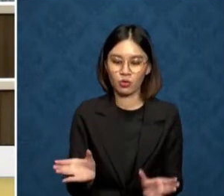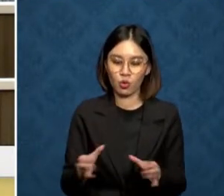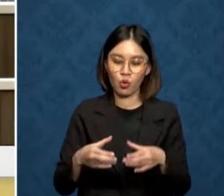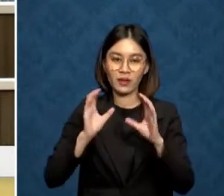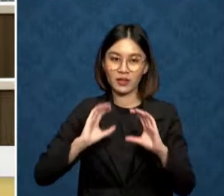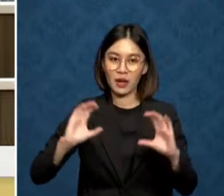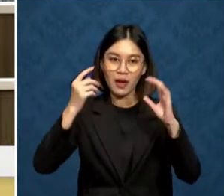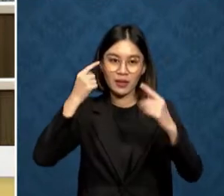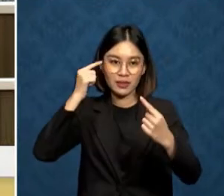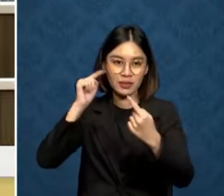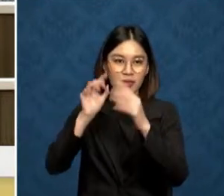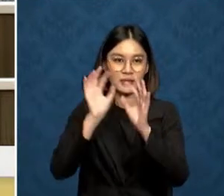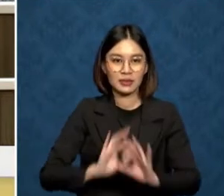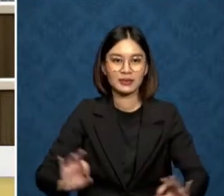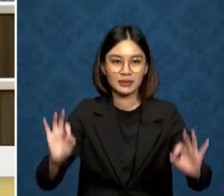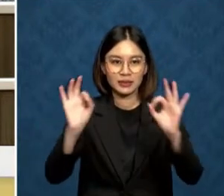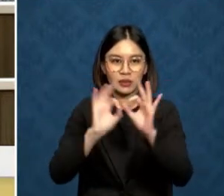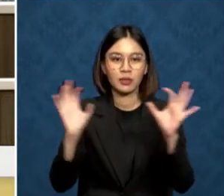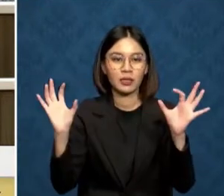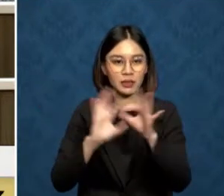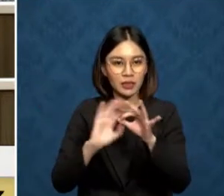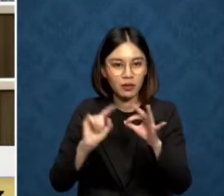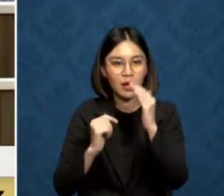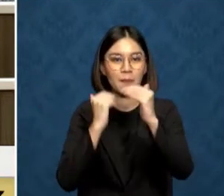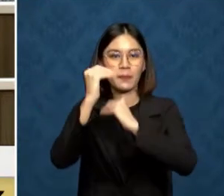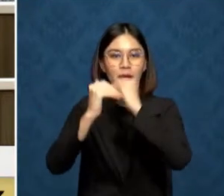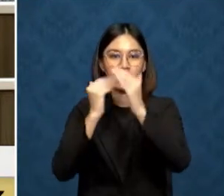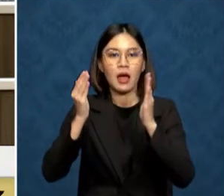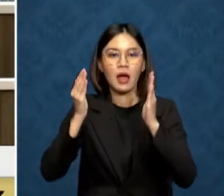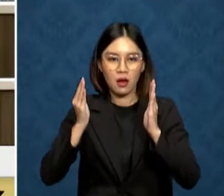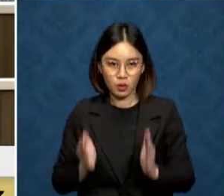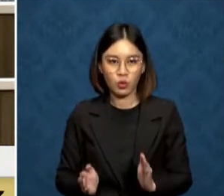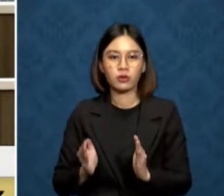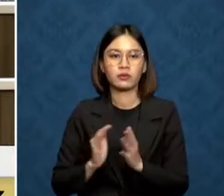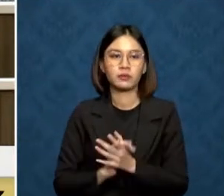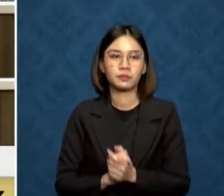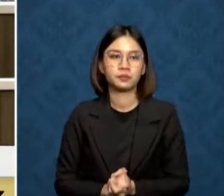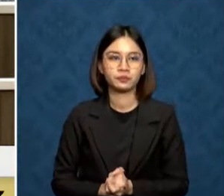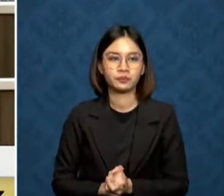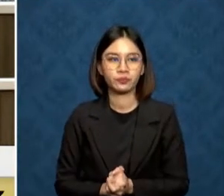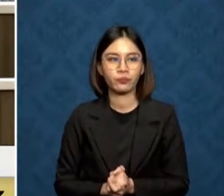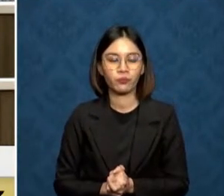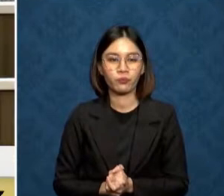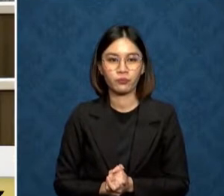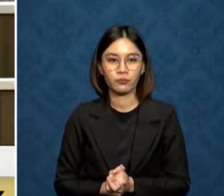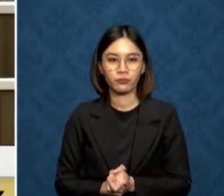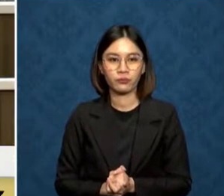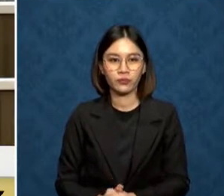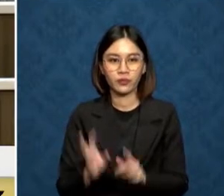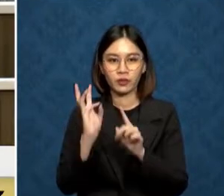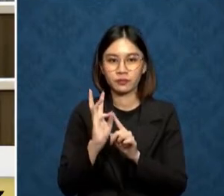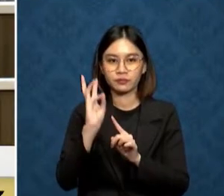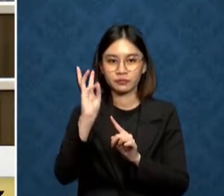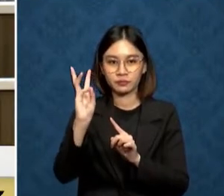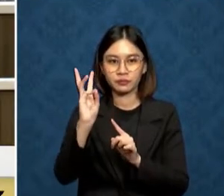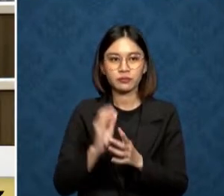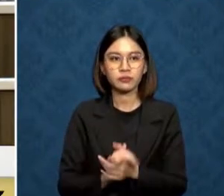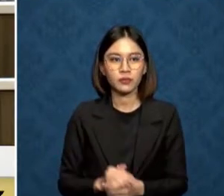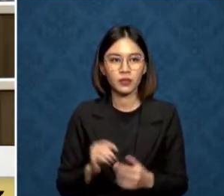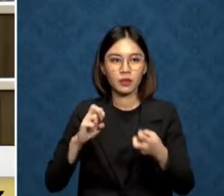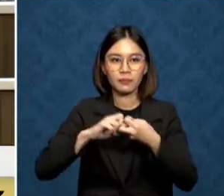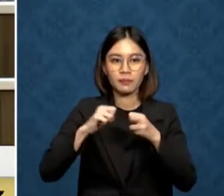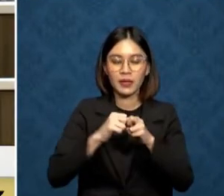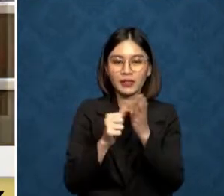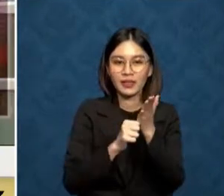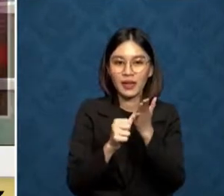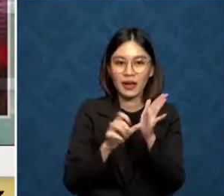ี้ให้ความสำคัญกับการพัฒนาคนมากครับข้อท 6 ครับเป็นการแ้ปั